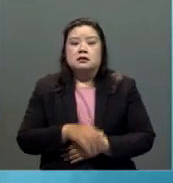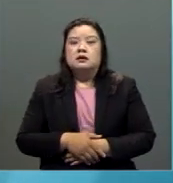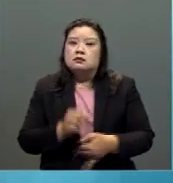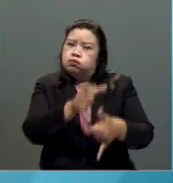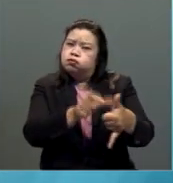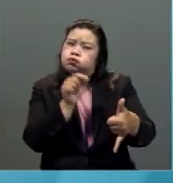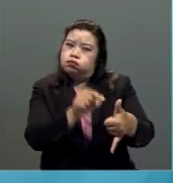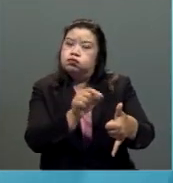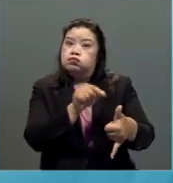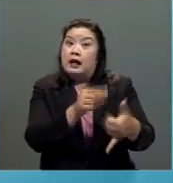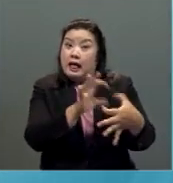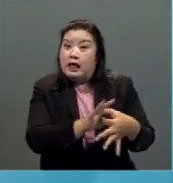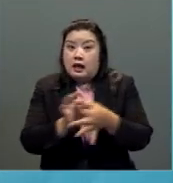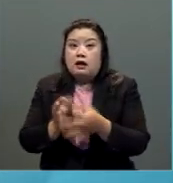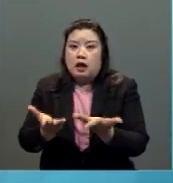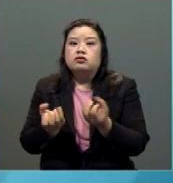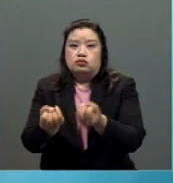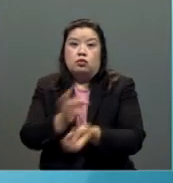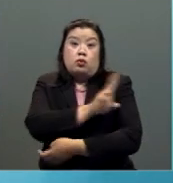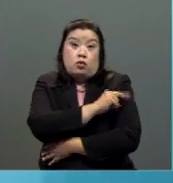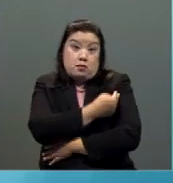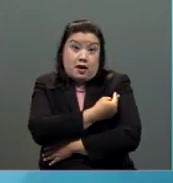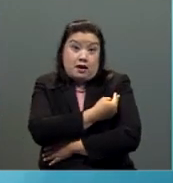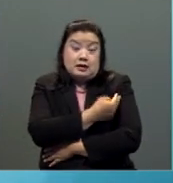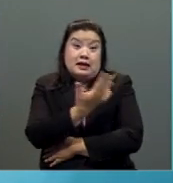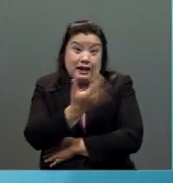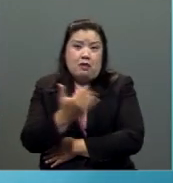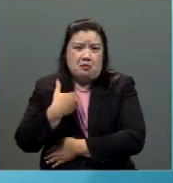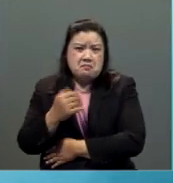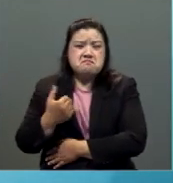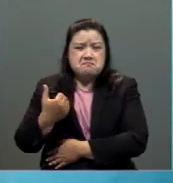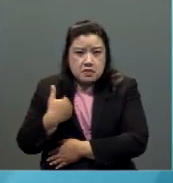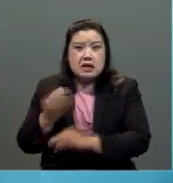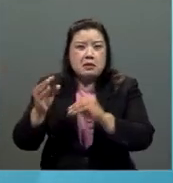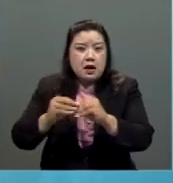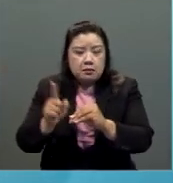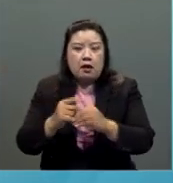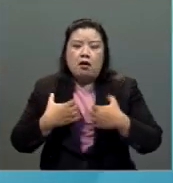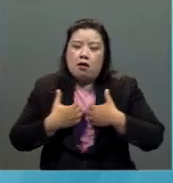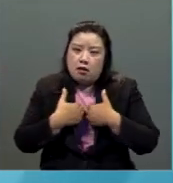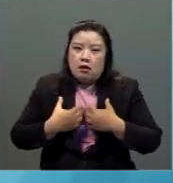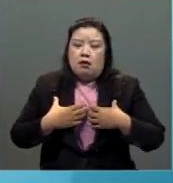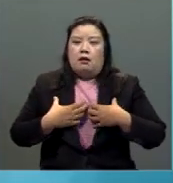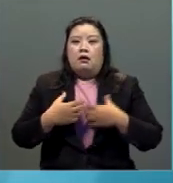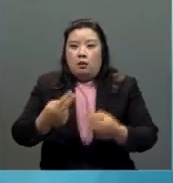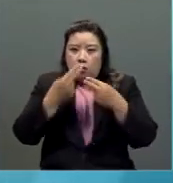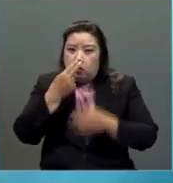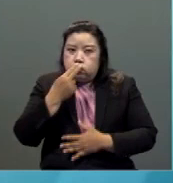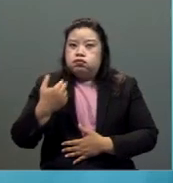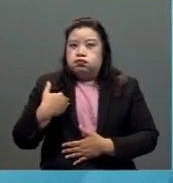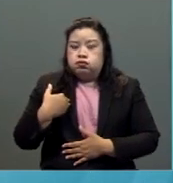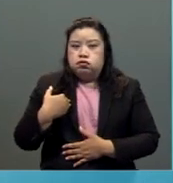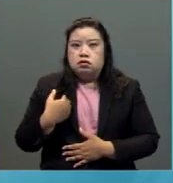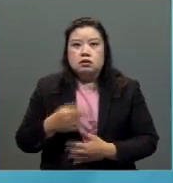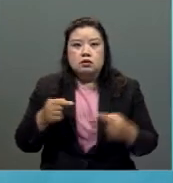ครับแต่ยังไงก็ตามแต่พอมาถึงโรงพยาบาลก็มีหอบเหนื่อยหายใจหอบเหนื่อยด้วยมาถึงพูดง่ายๆคือช็อก